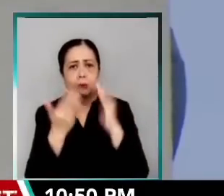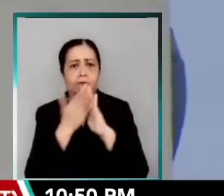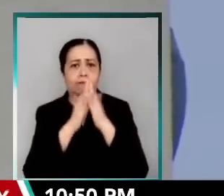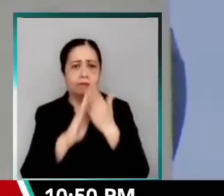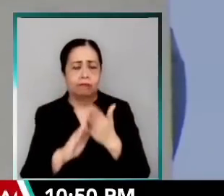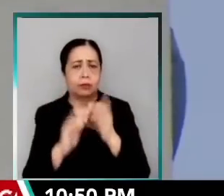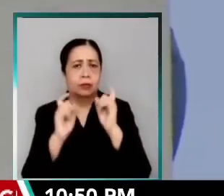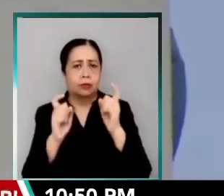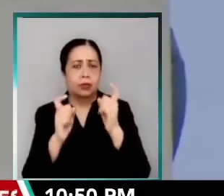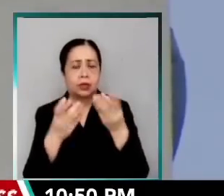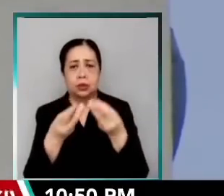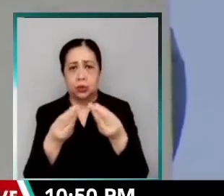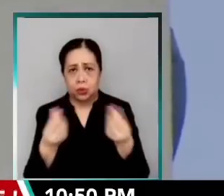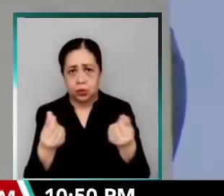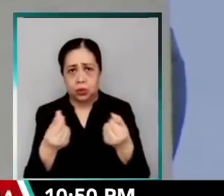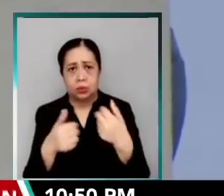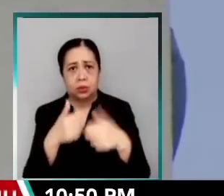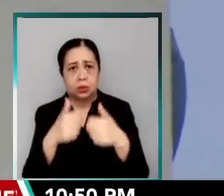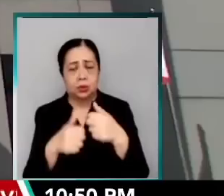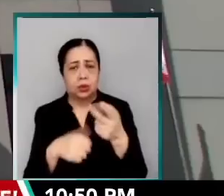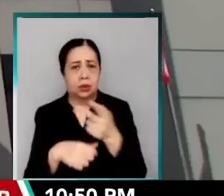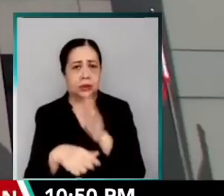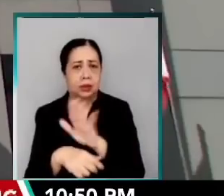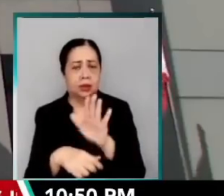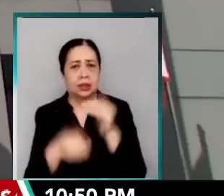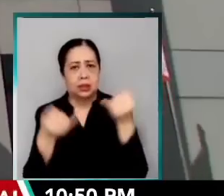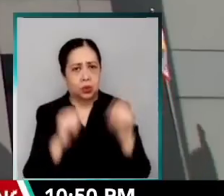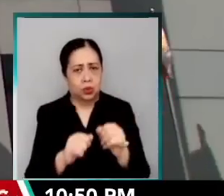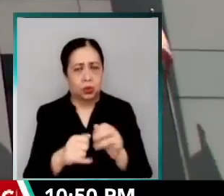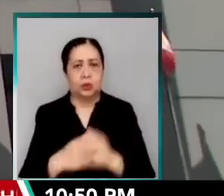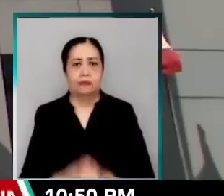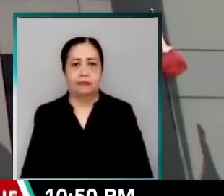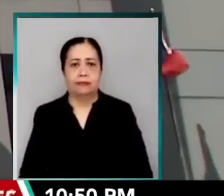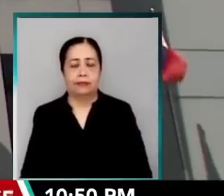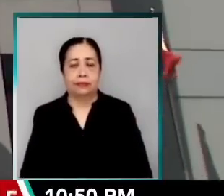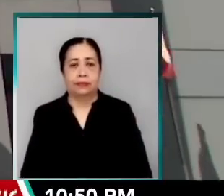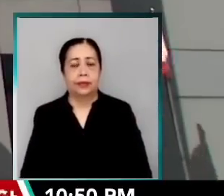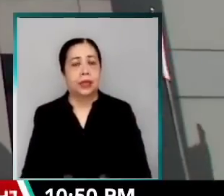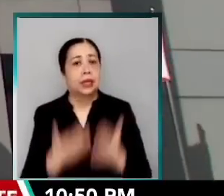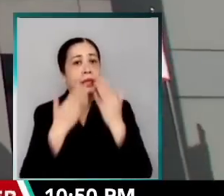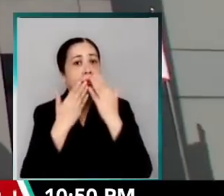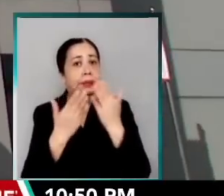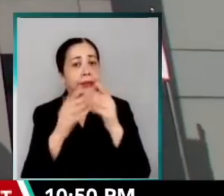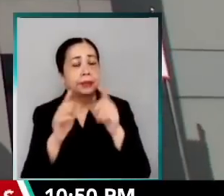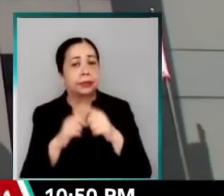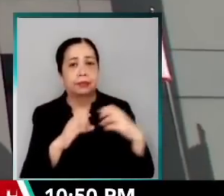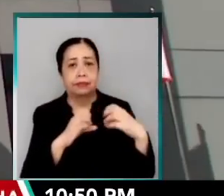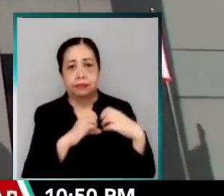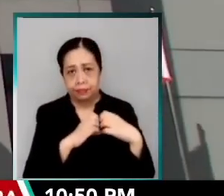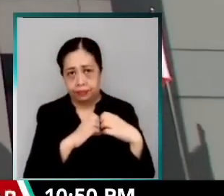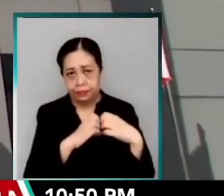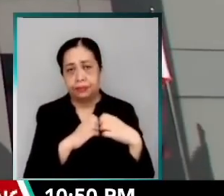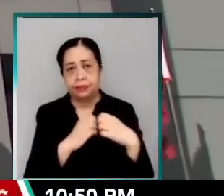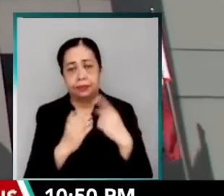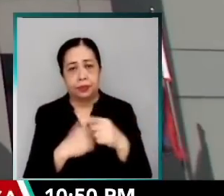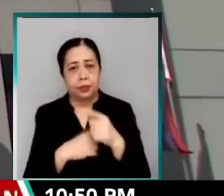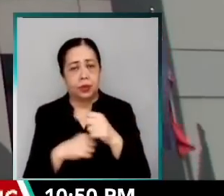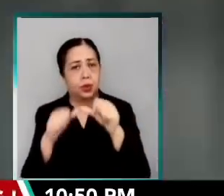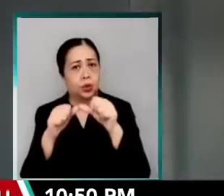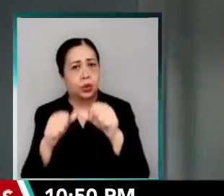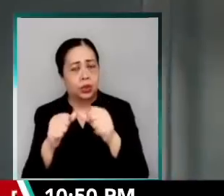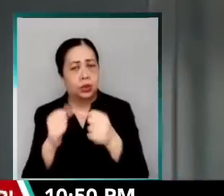na resolusyon ng kanilang mga issue. Nagpapasalamat din ang Kapuso Network sa patuloy niyong